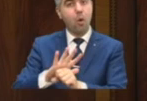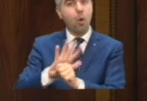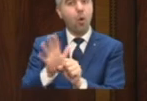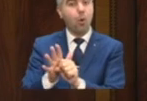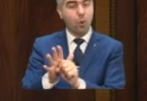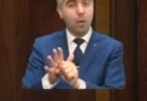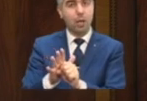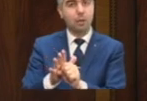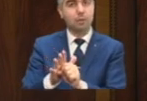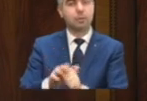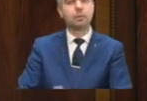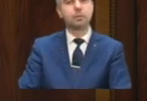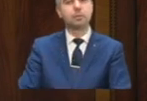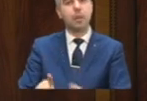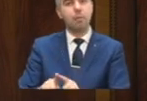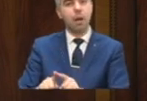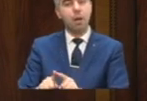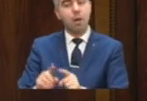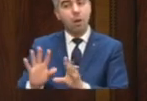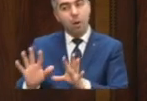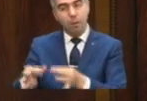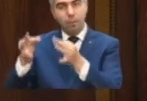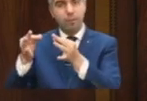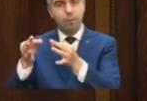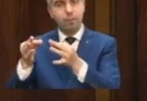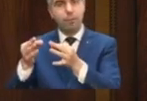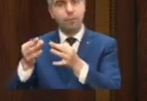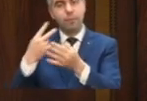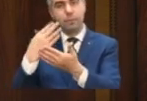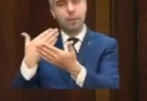طبعا قد كشفت بأن الأزمة